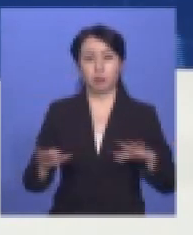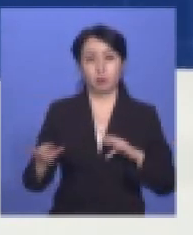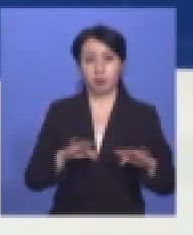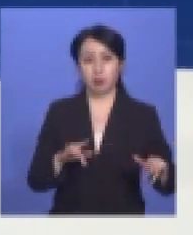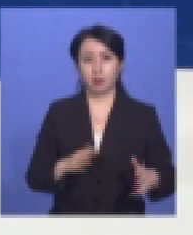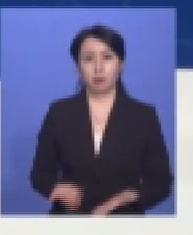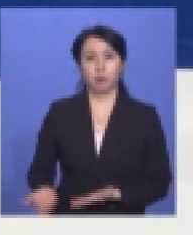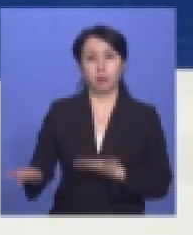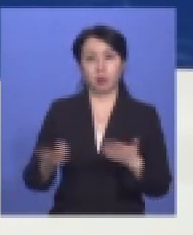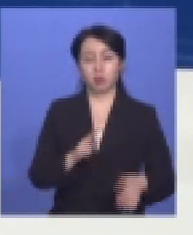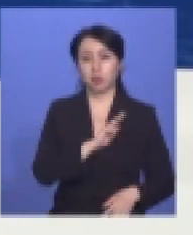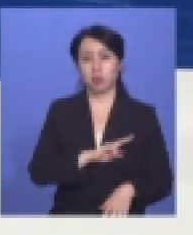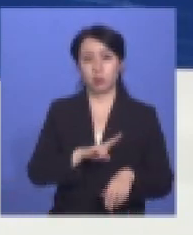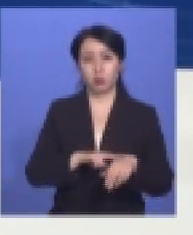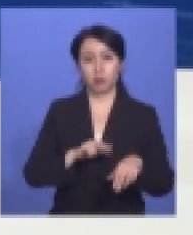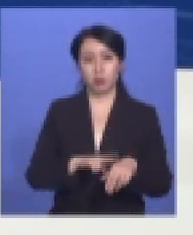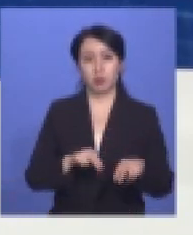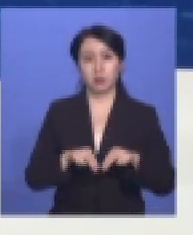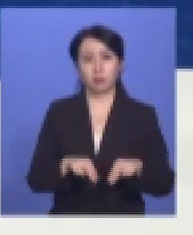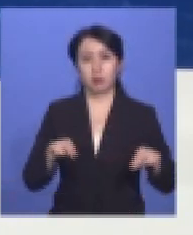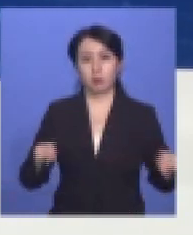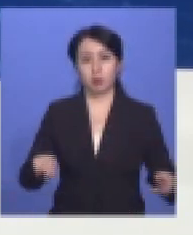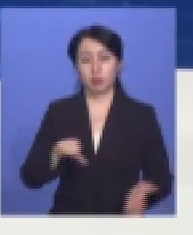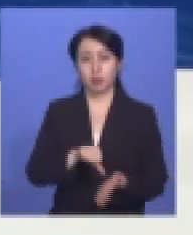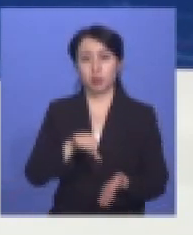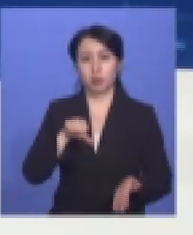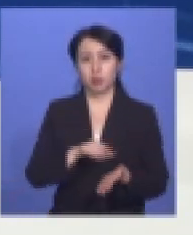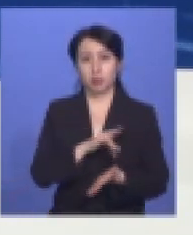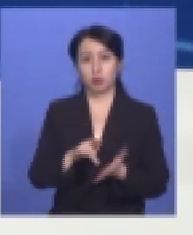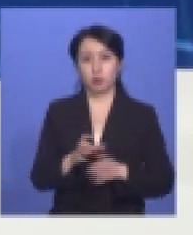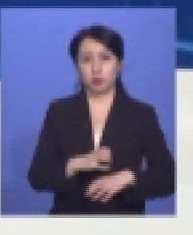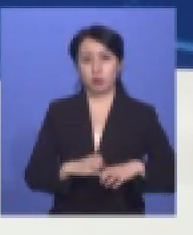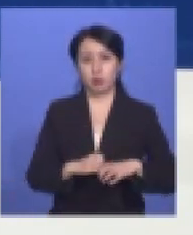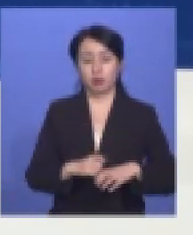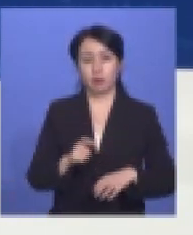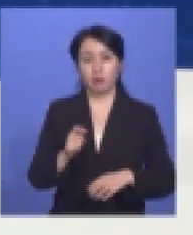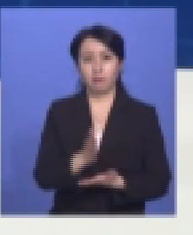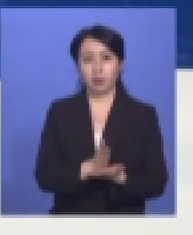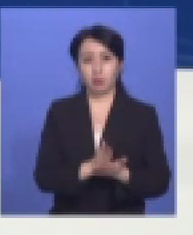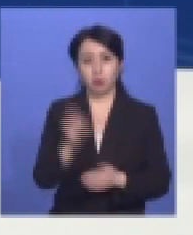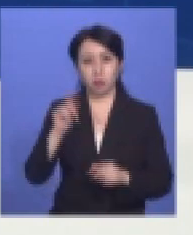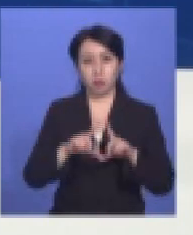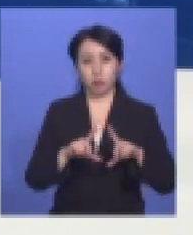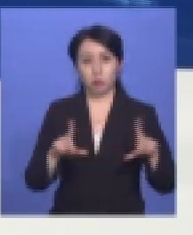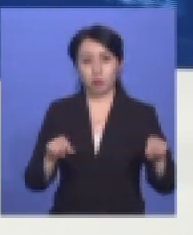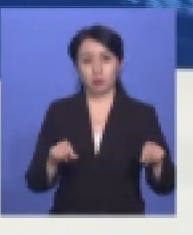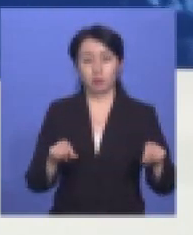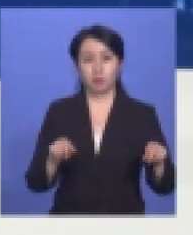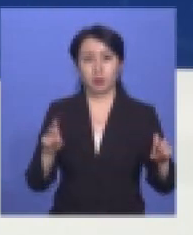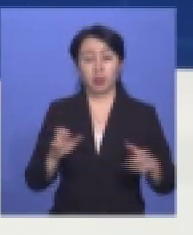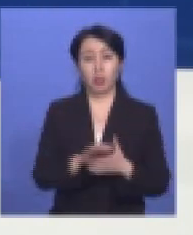тематическое мероприятие. Приглашены сотрудники полиции Петропавловска, члены городского совета ветеранов и школьники.